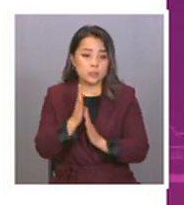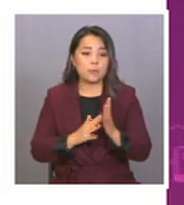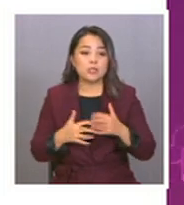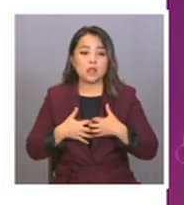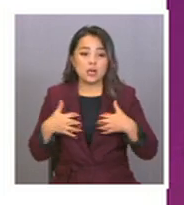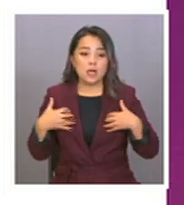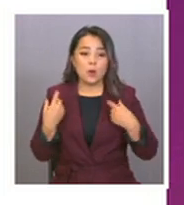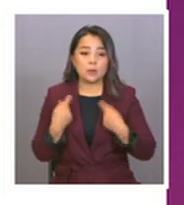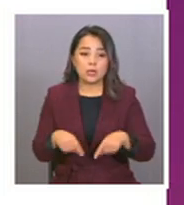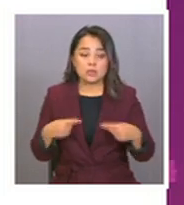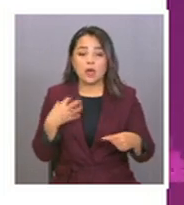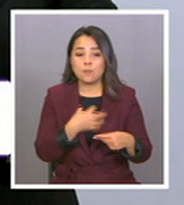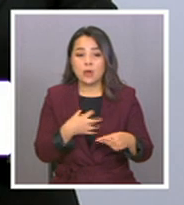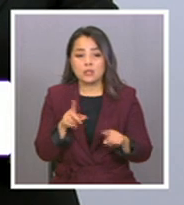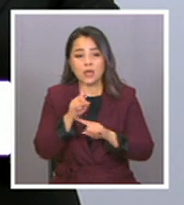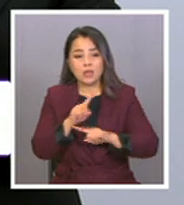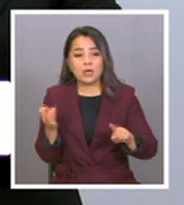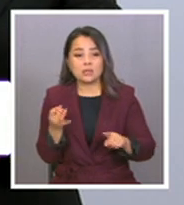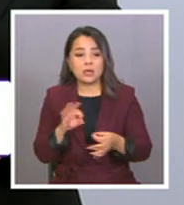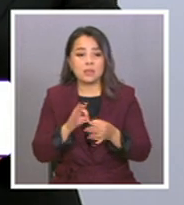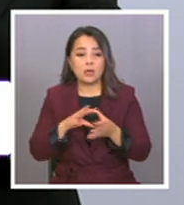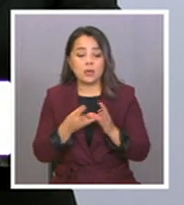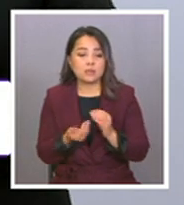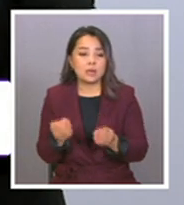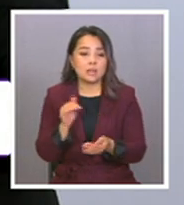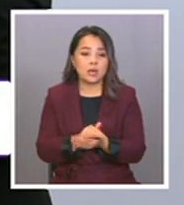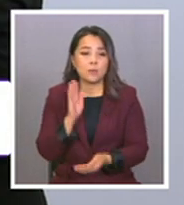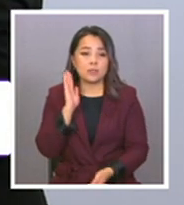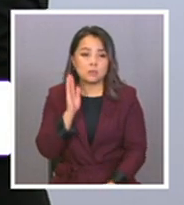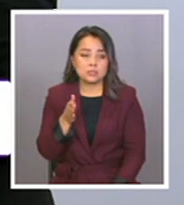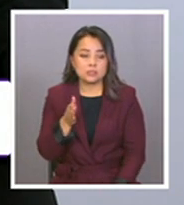түрлерін негізгі ерекшеліктері бойынша танып білесіз.